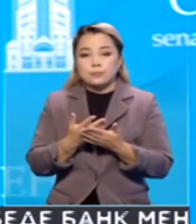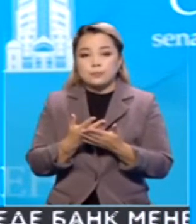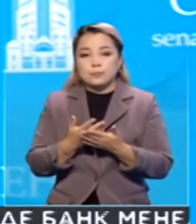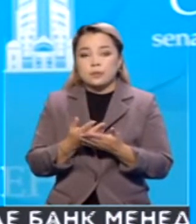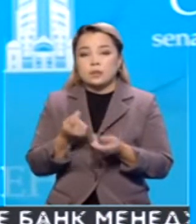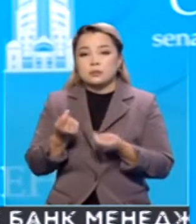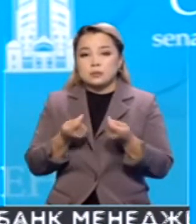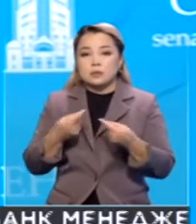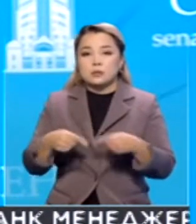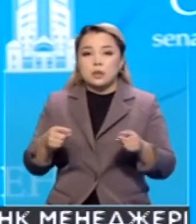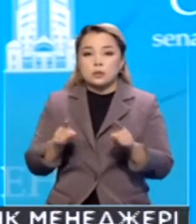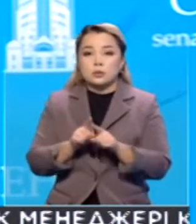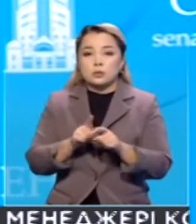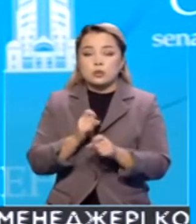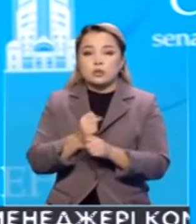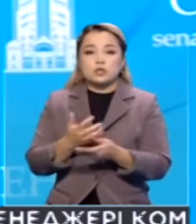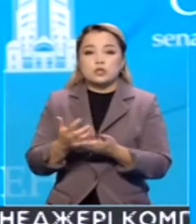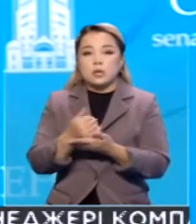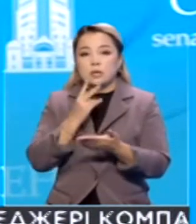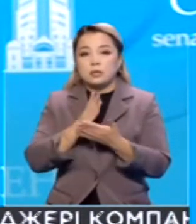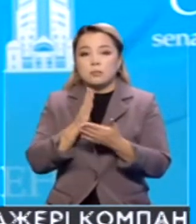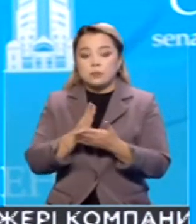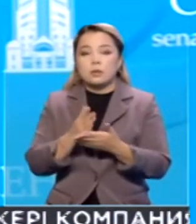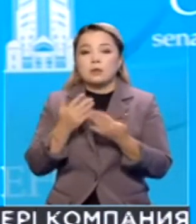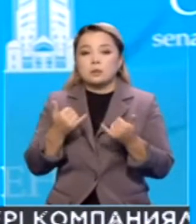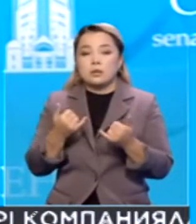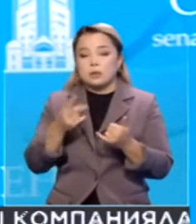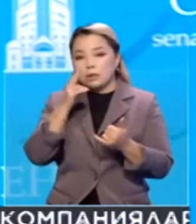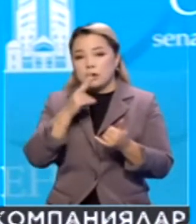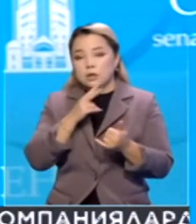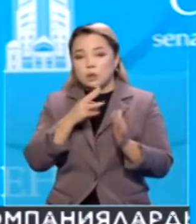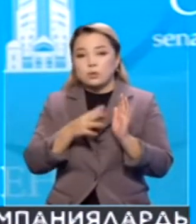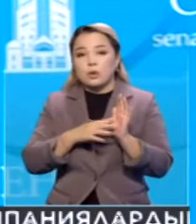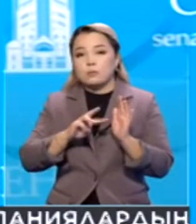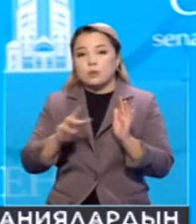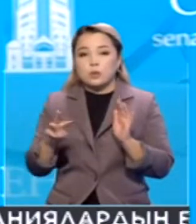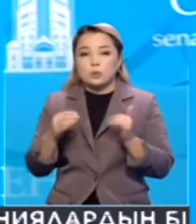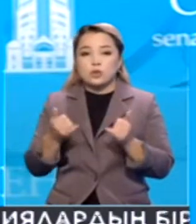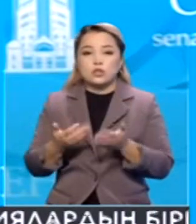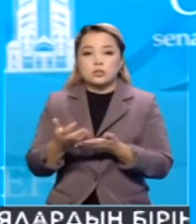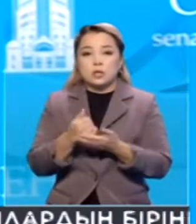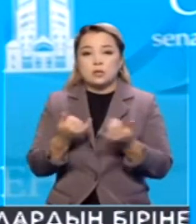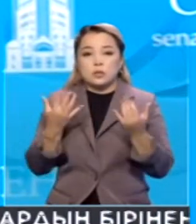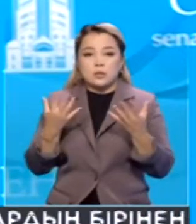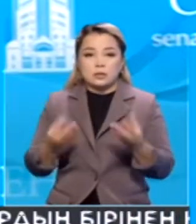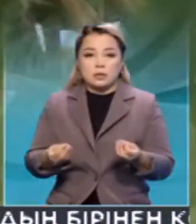11 миллион тонна дәнді дақылдар астығы жиналды. Соның ішінде бидайдан 9 миллион тонна жиналды бүгінгі таңда.